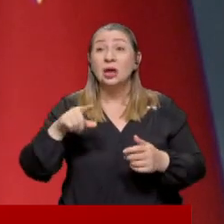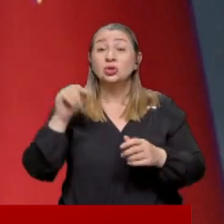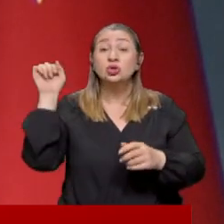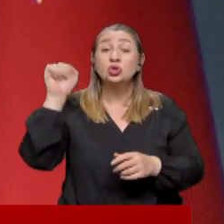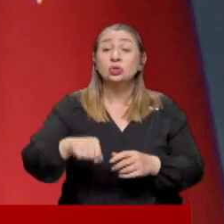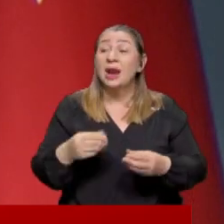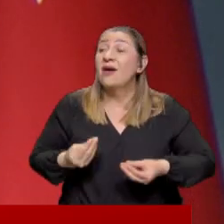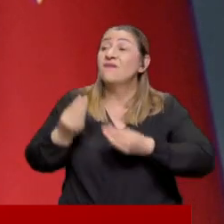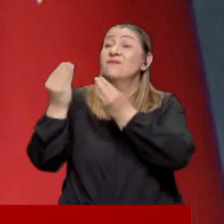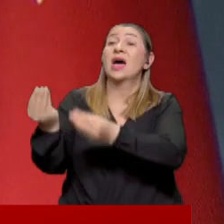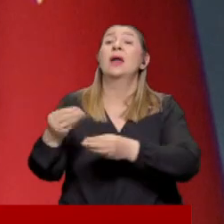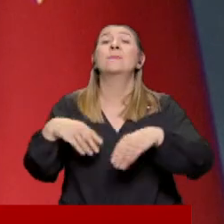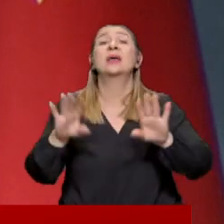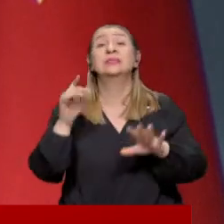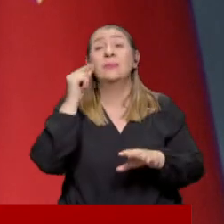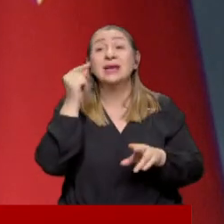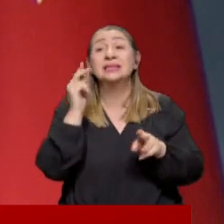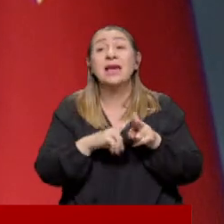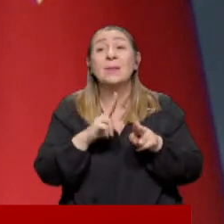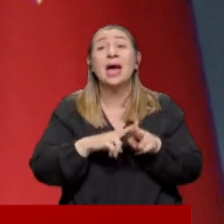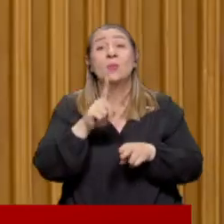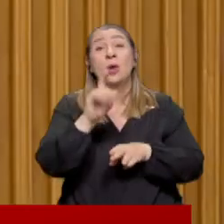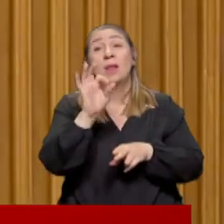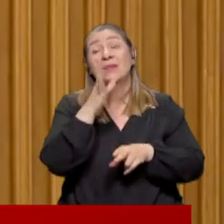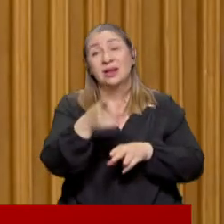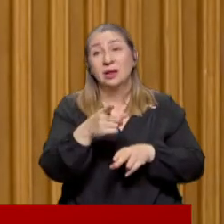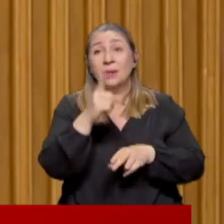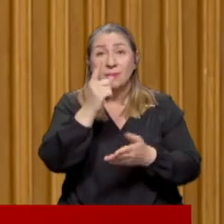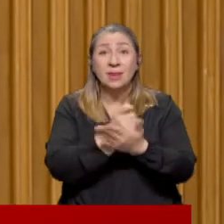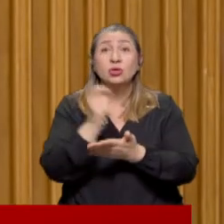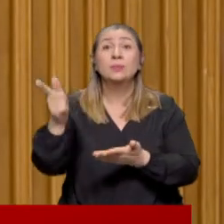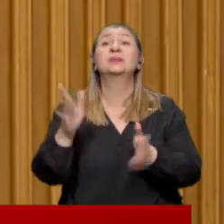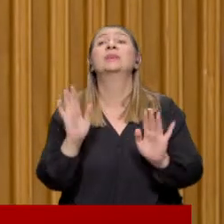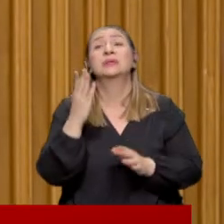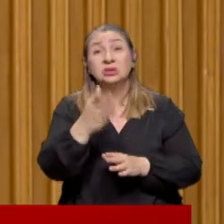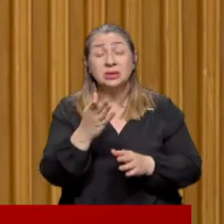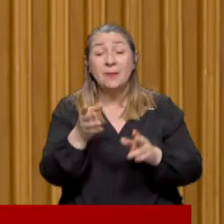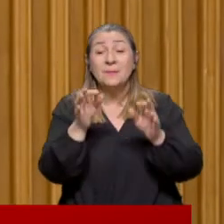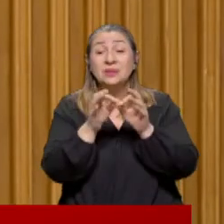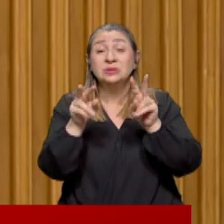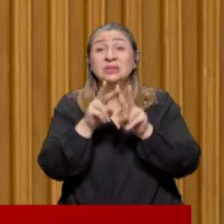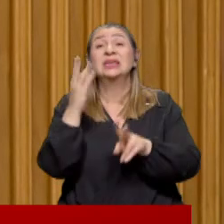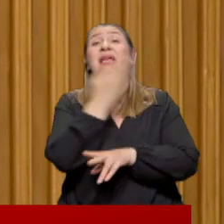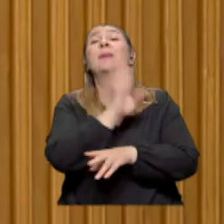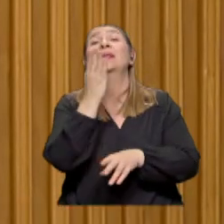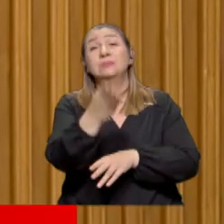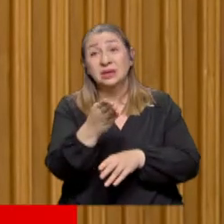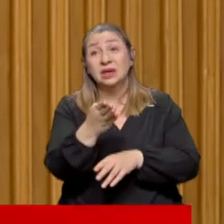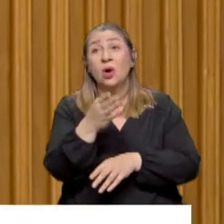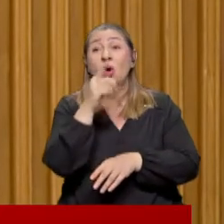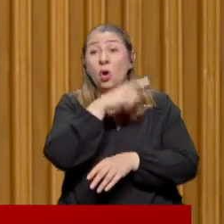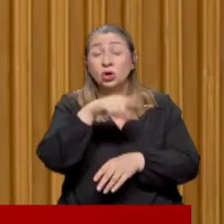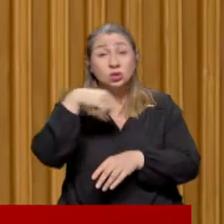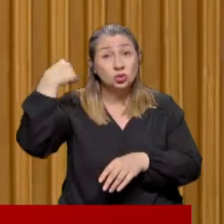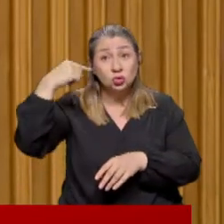düşmana teslim etmeyiz. Bay Kemal, bunu böyle bilesin. Bir mektup yazamadın mı sen? Birleşmiş Milletler'e gidemedin mi sen?